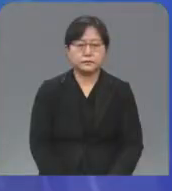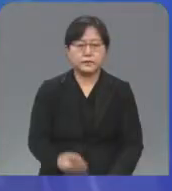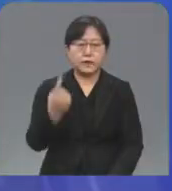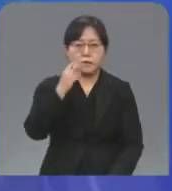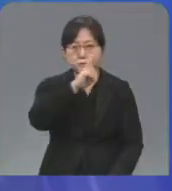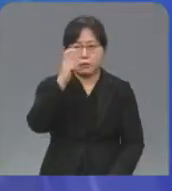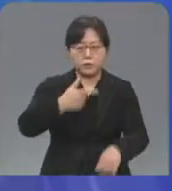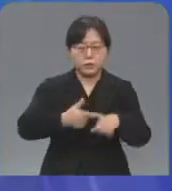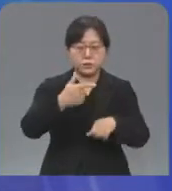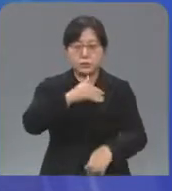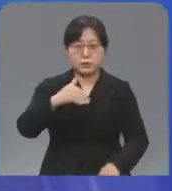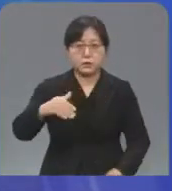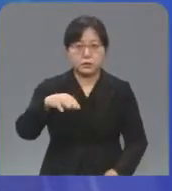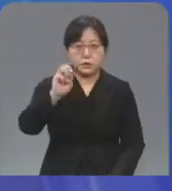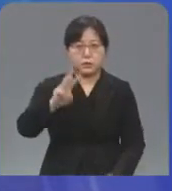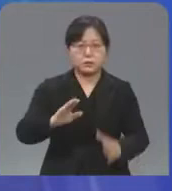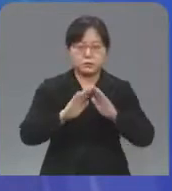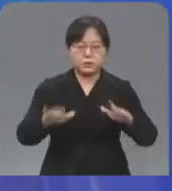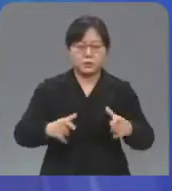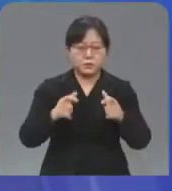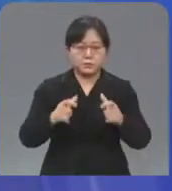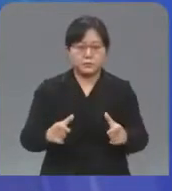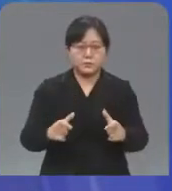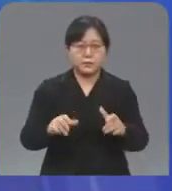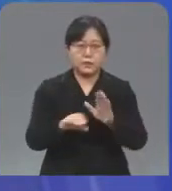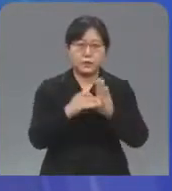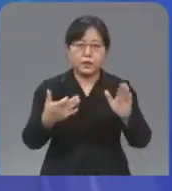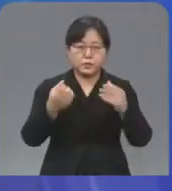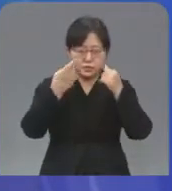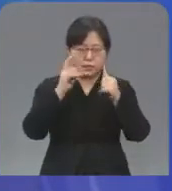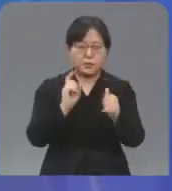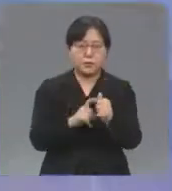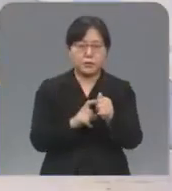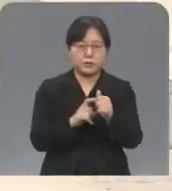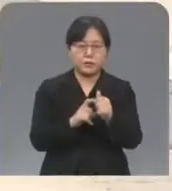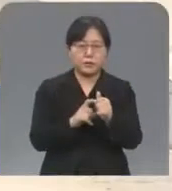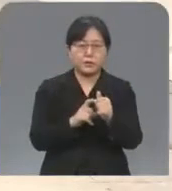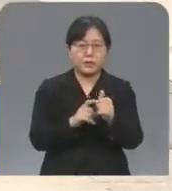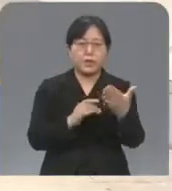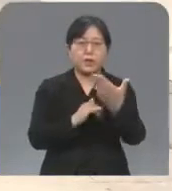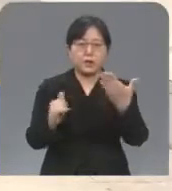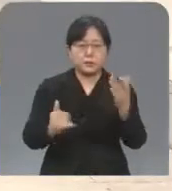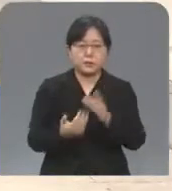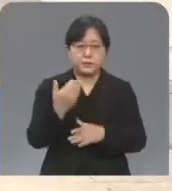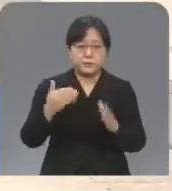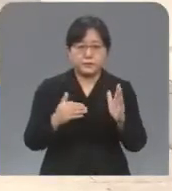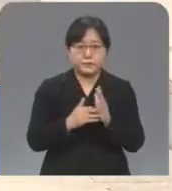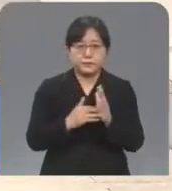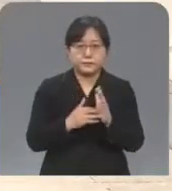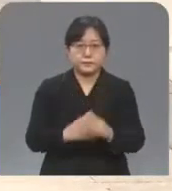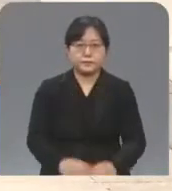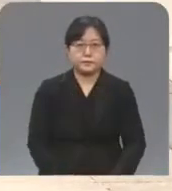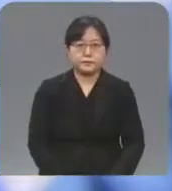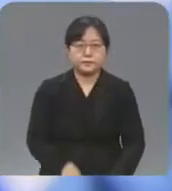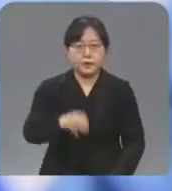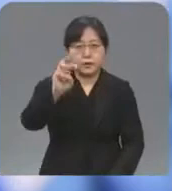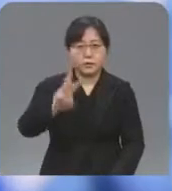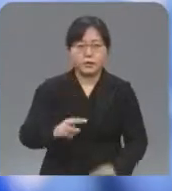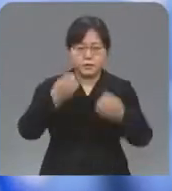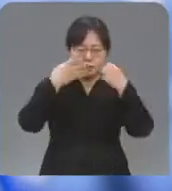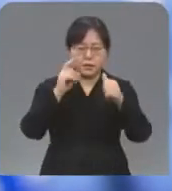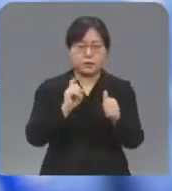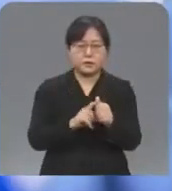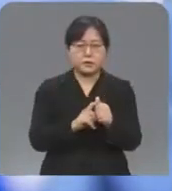어제 오후 6시를 기준으로 광주와 전남 지역에서는 코로나19 신규 확진자가 9명 발생했습니다. 광주의